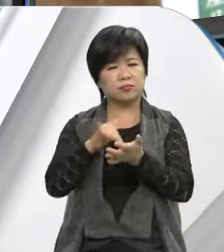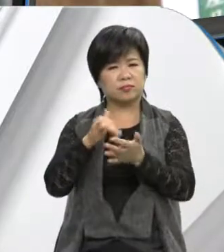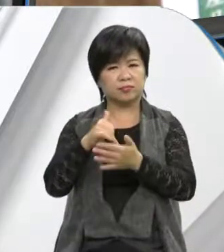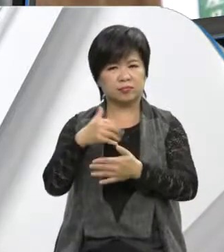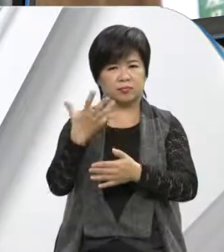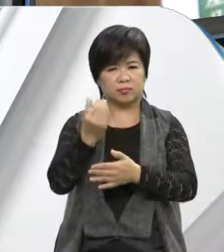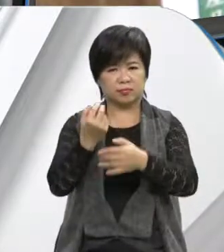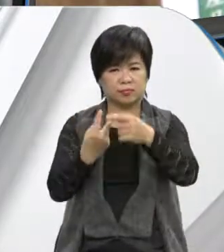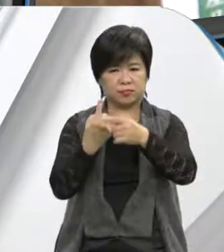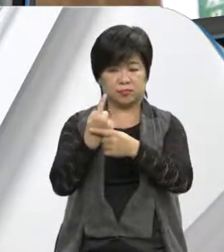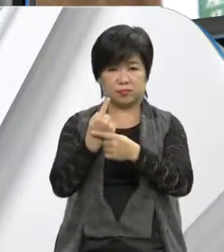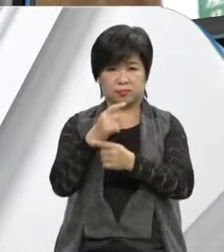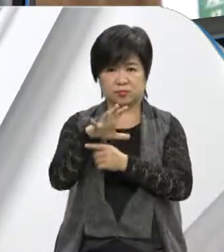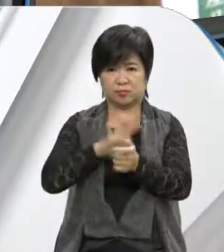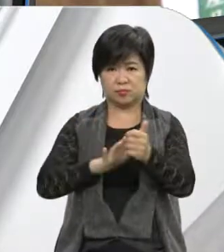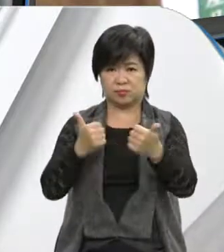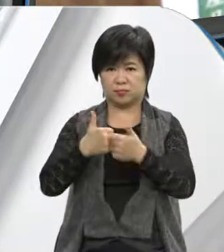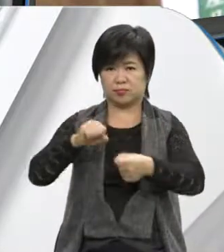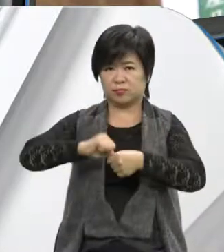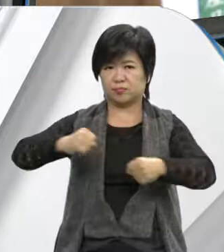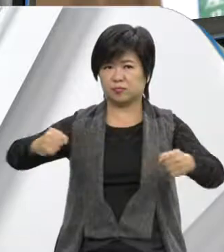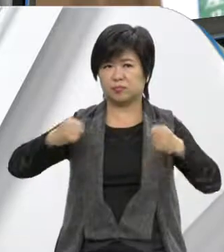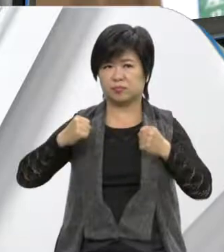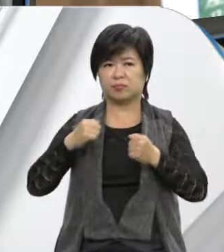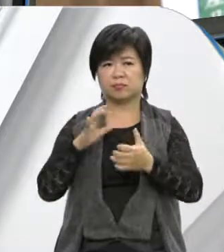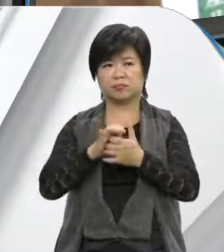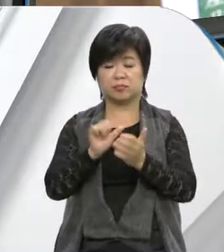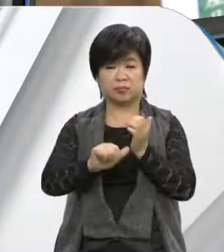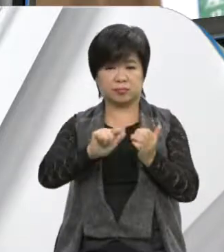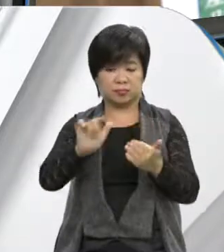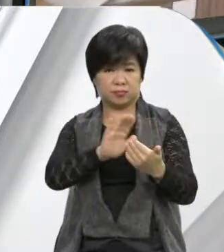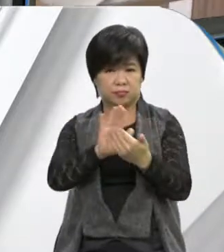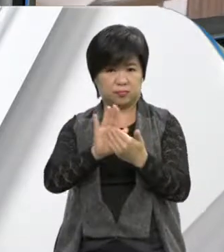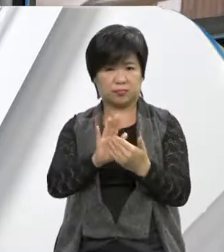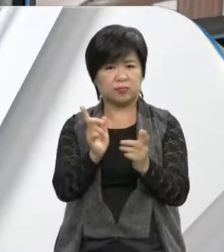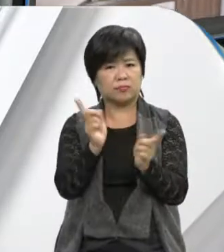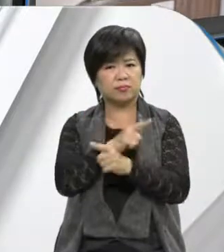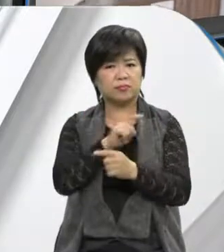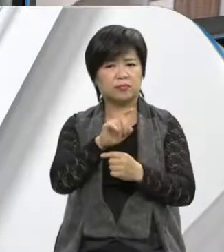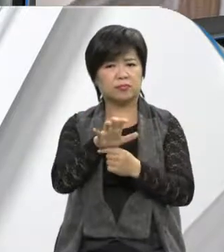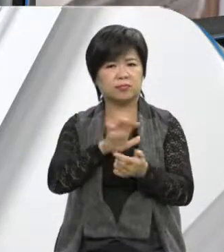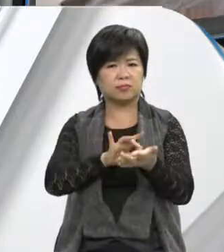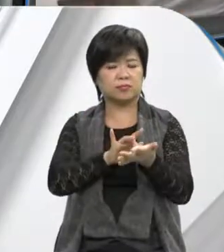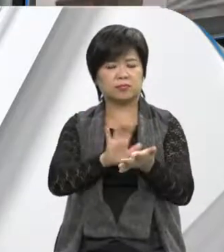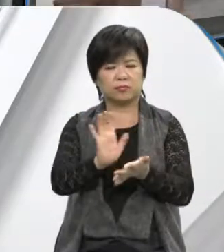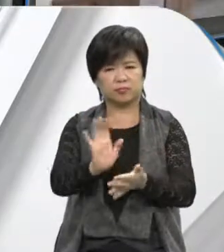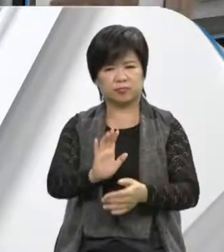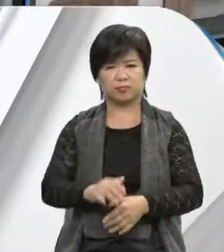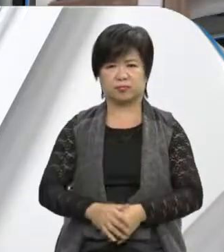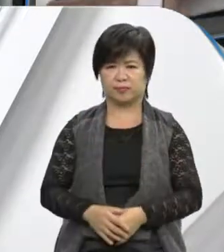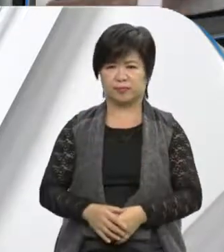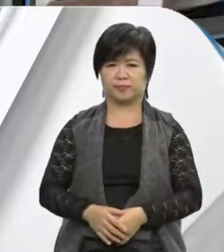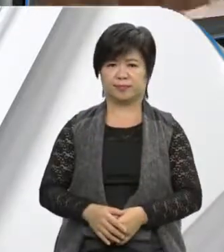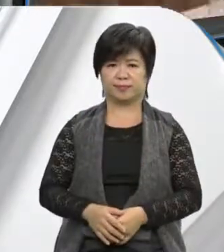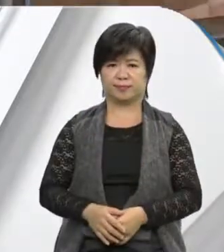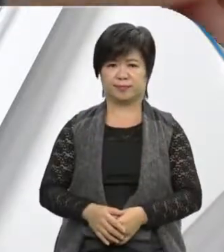标。农委会也会加强用生物方式代替农作，保护环境，重视食安。